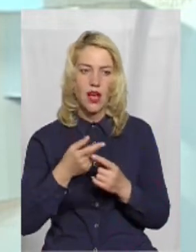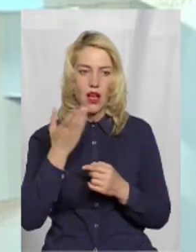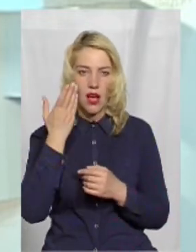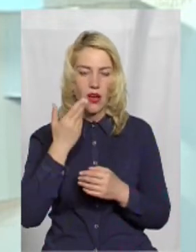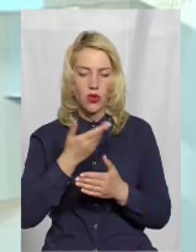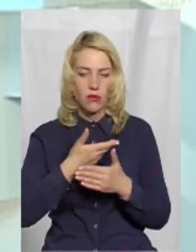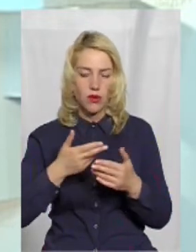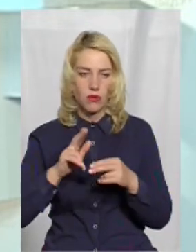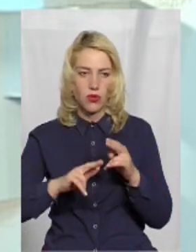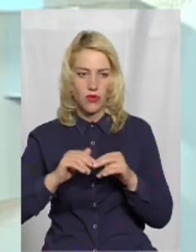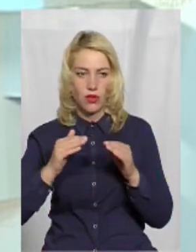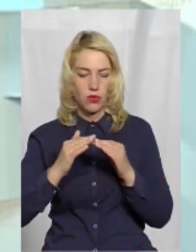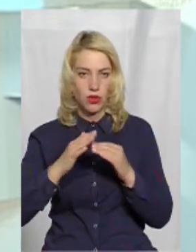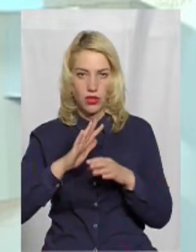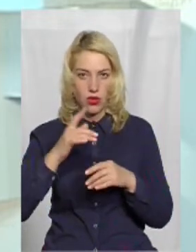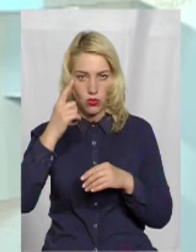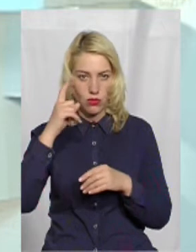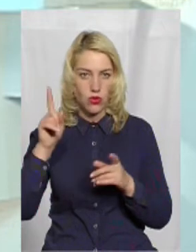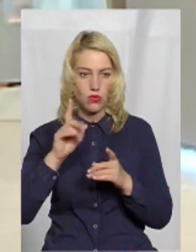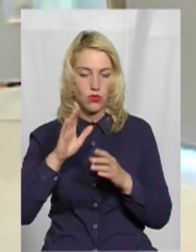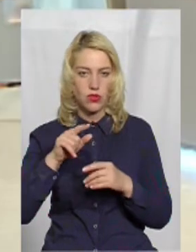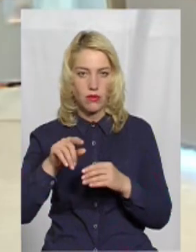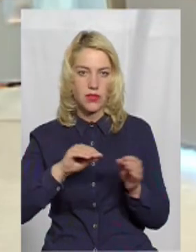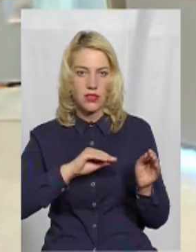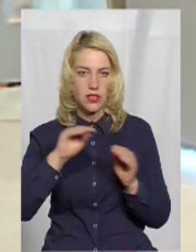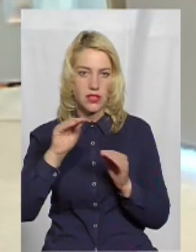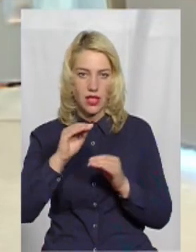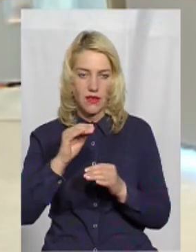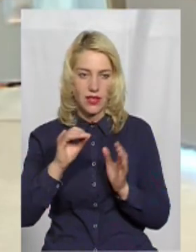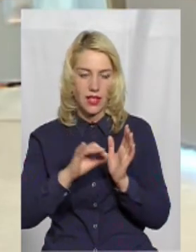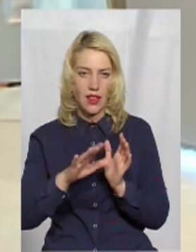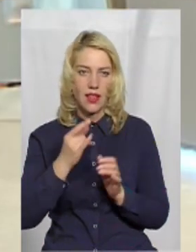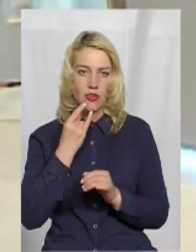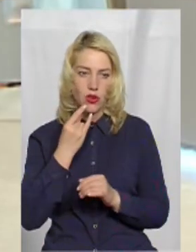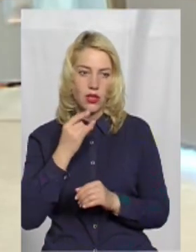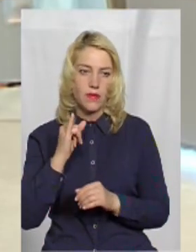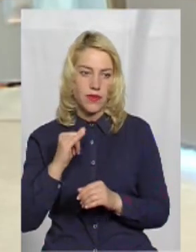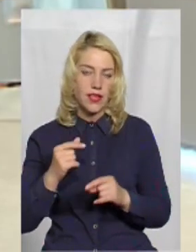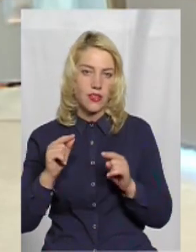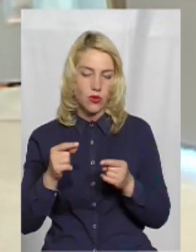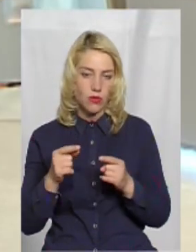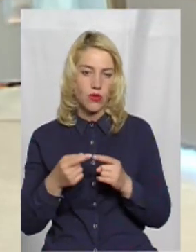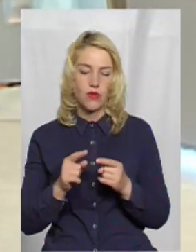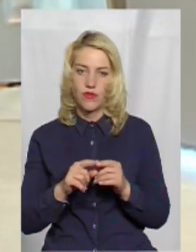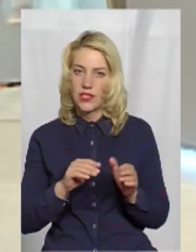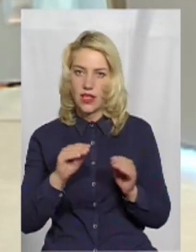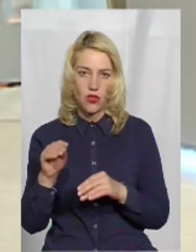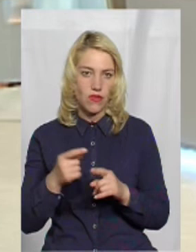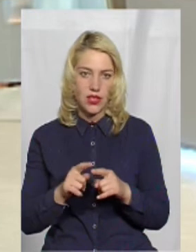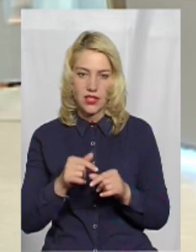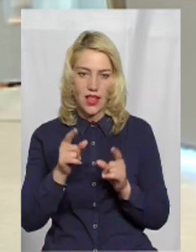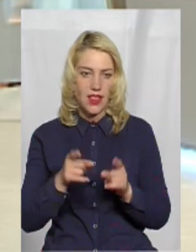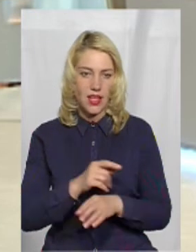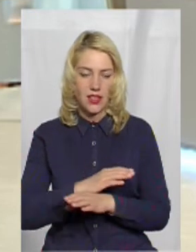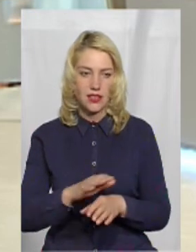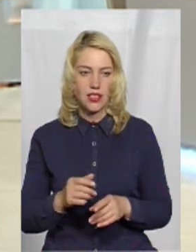свої будинки, то ми ж не розраховували, що там має бути станція, тому встановити їх нереалістично. Я б також